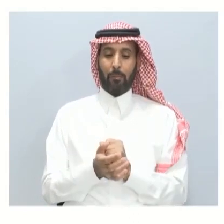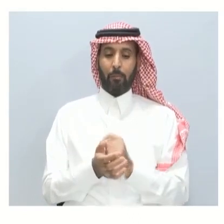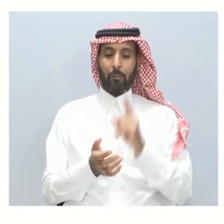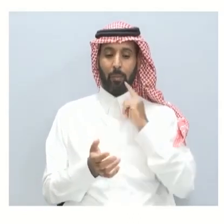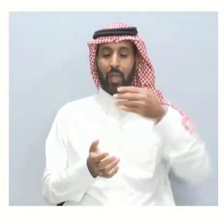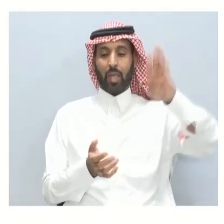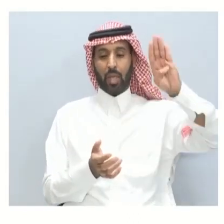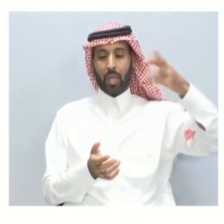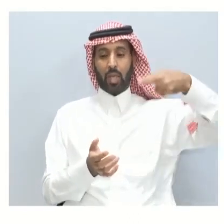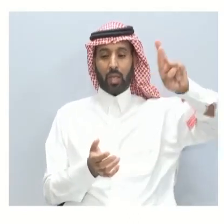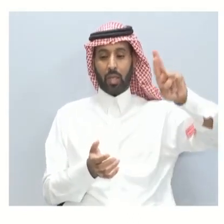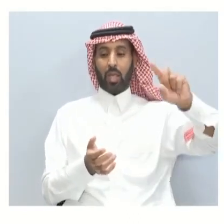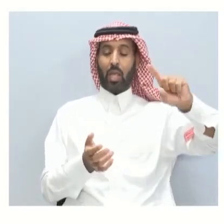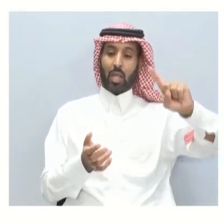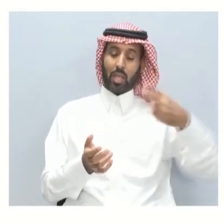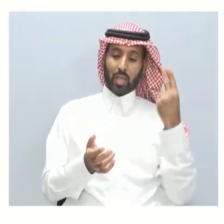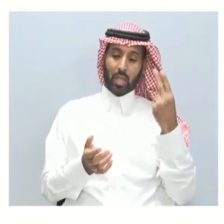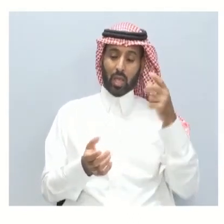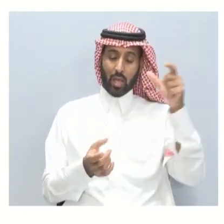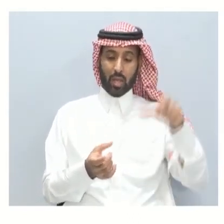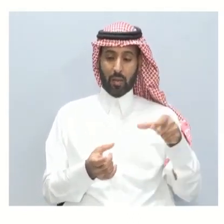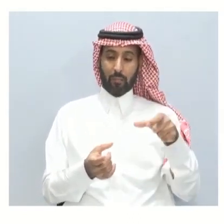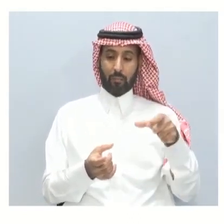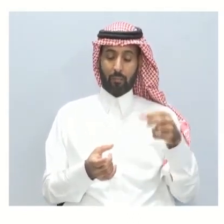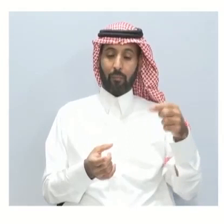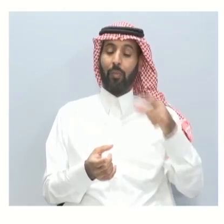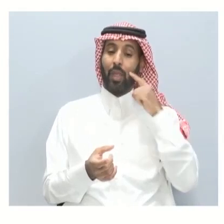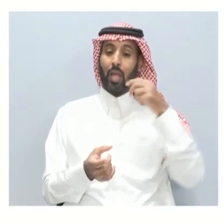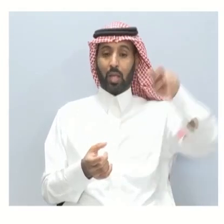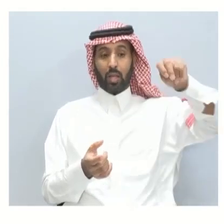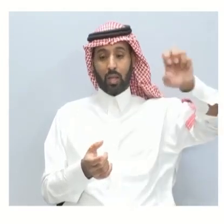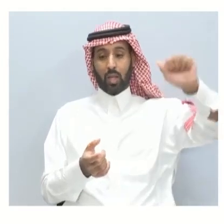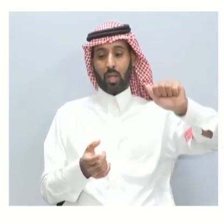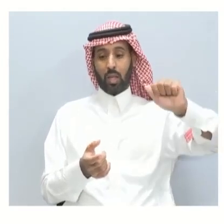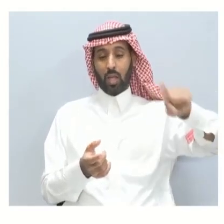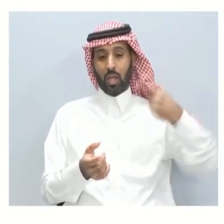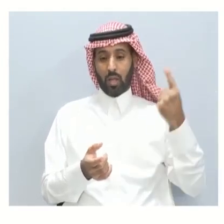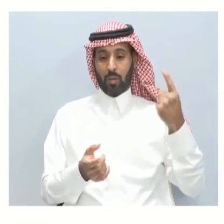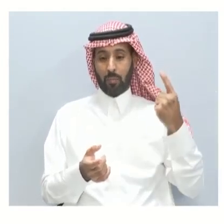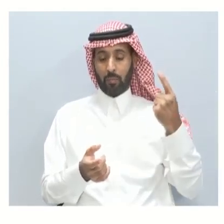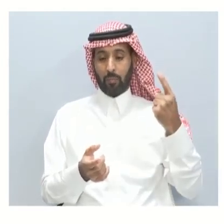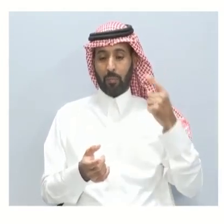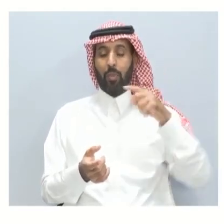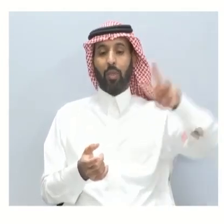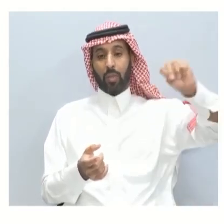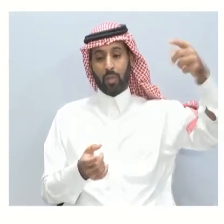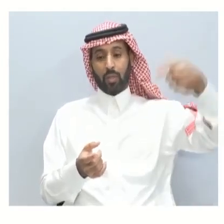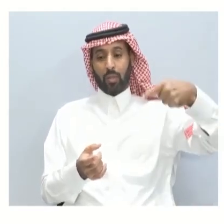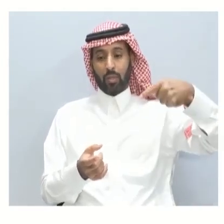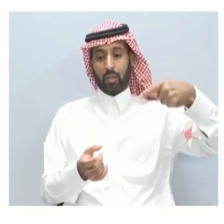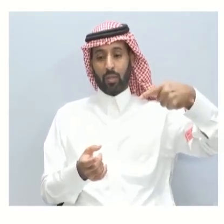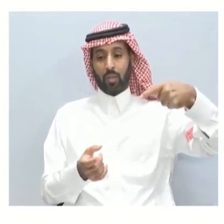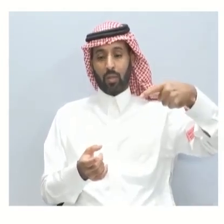والبريليوم في الثانيه المجموعه الثانيه والصوديوم في المجموعه الاولى والمغنيسيوم في